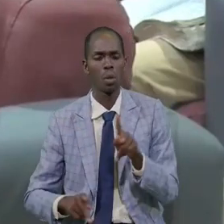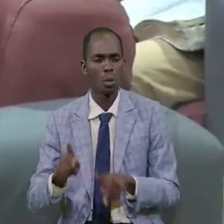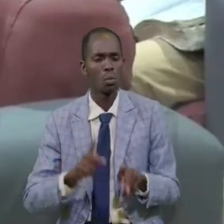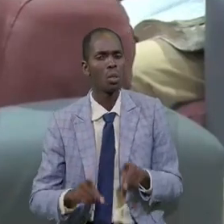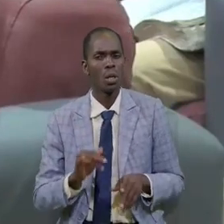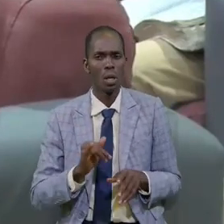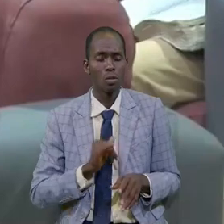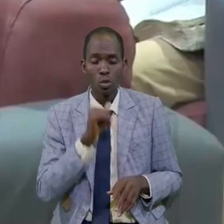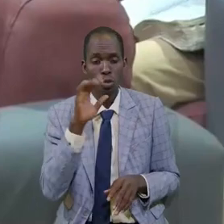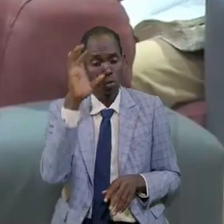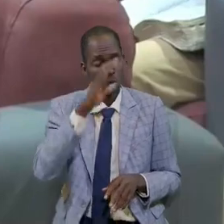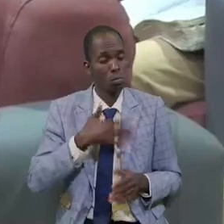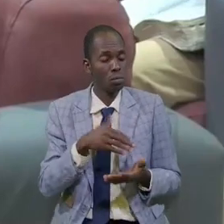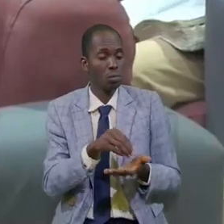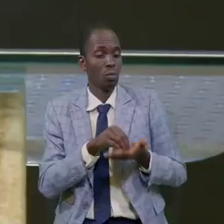prédication,